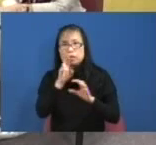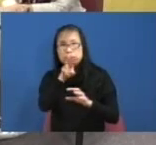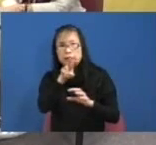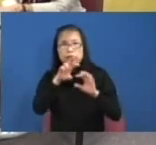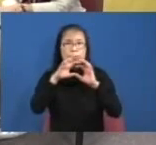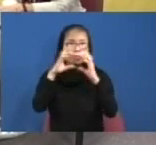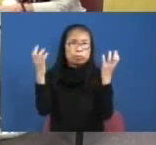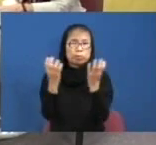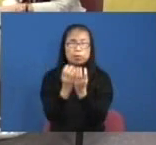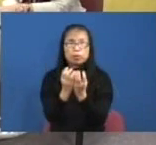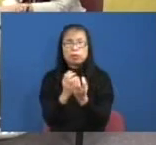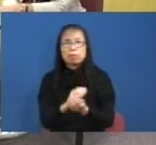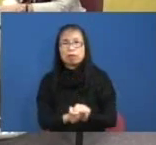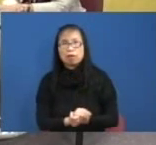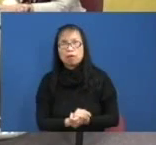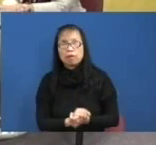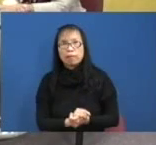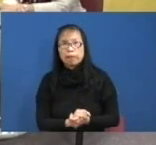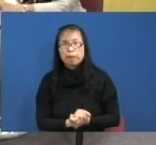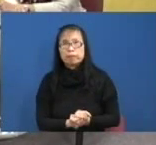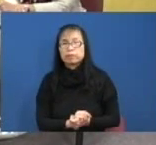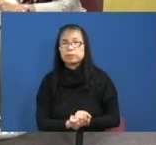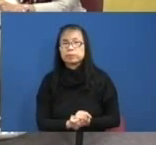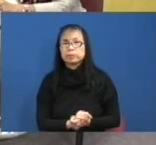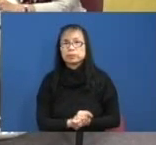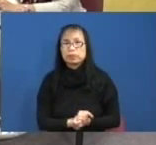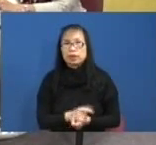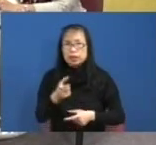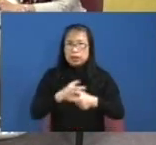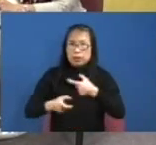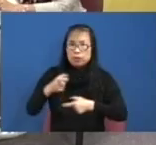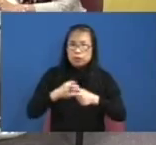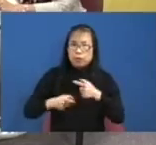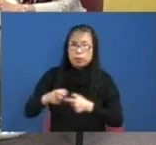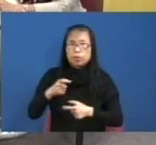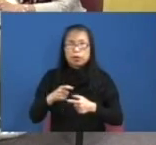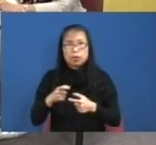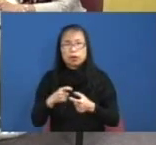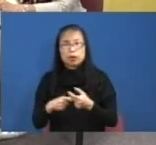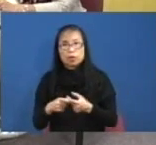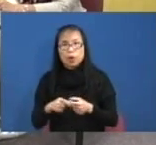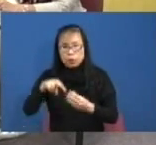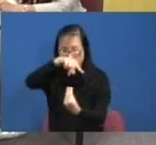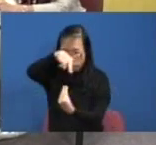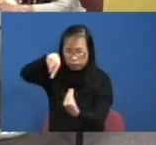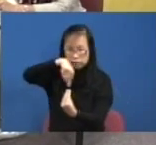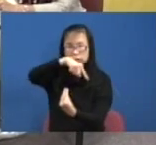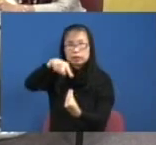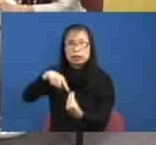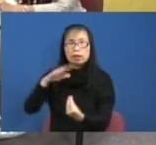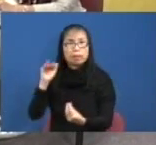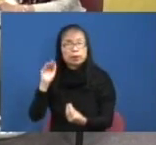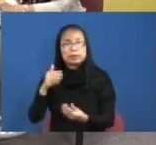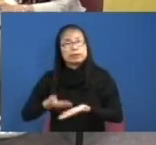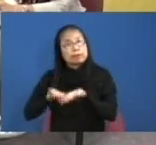那個即係俾個一個營商方便營商個嗰個環境嘅話，究竟可唔可以俾